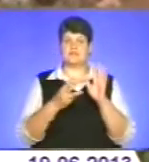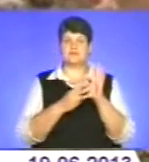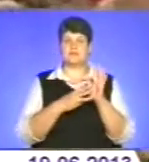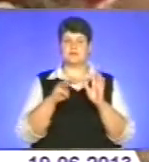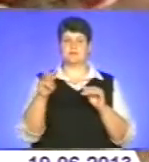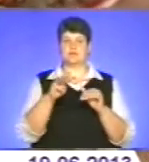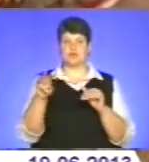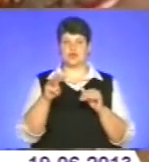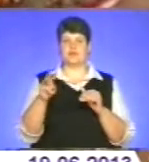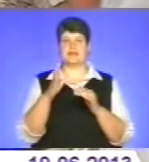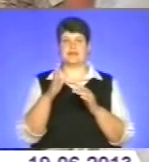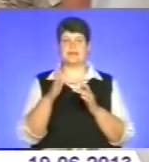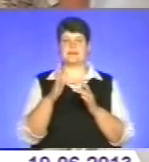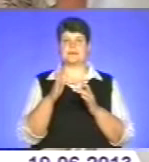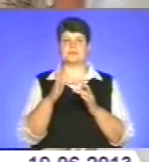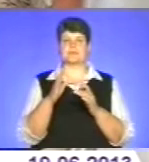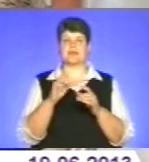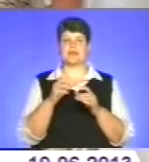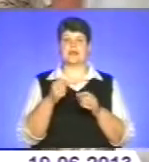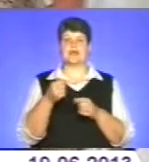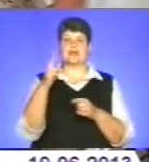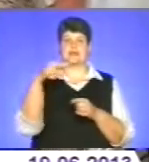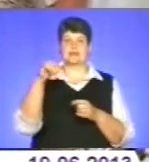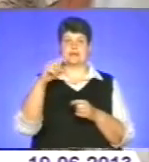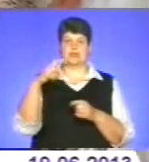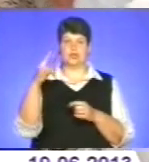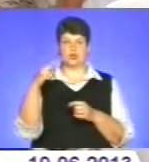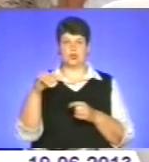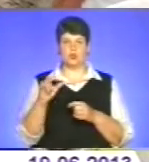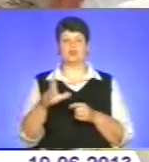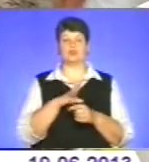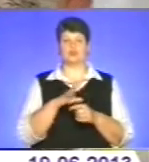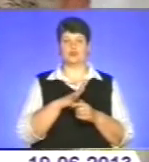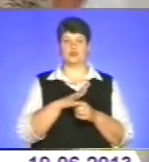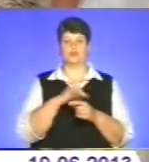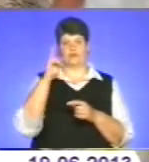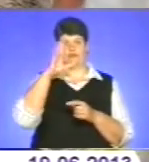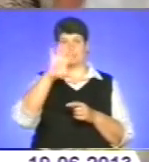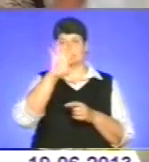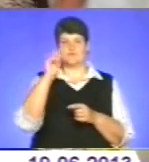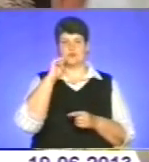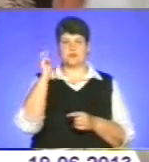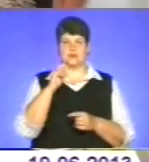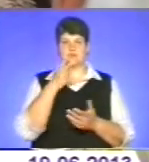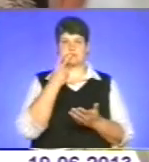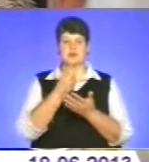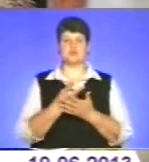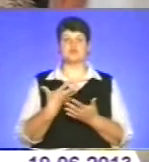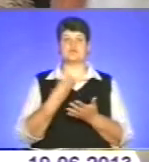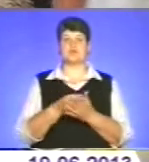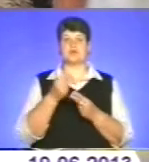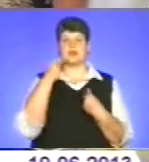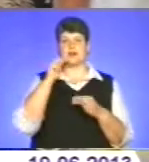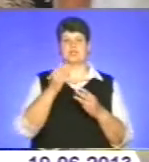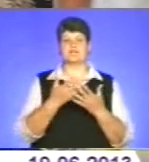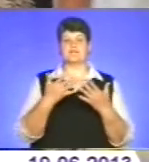відомим на всю Україну. Власне, на цій виставці ви бачите, що всі представляють найкращі свої вироби з точки